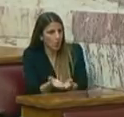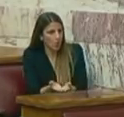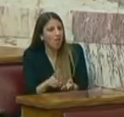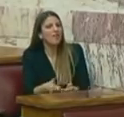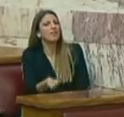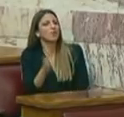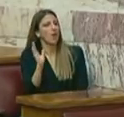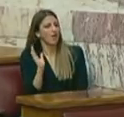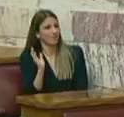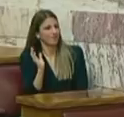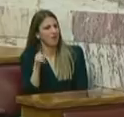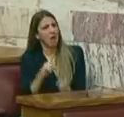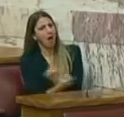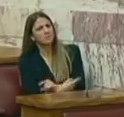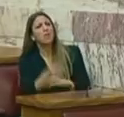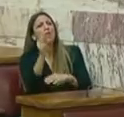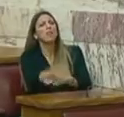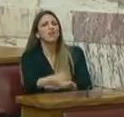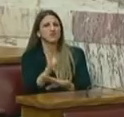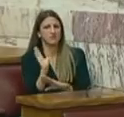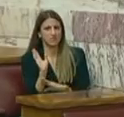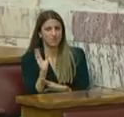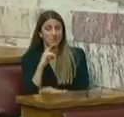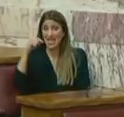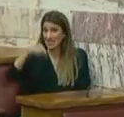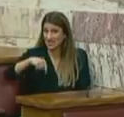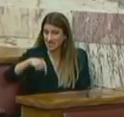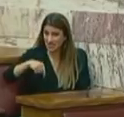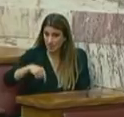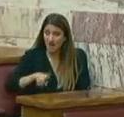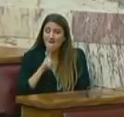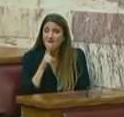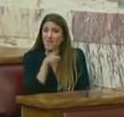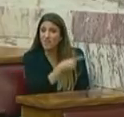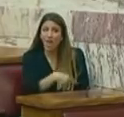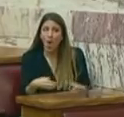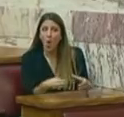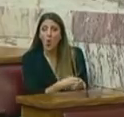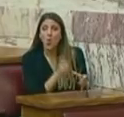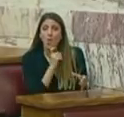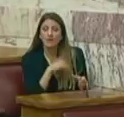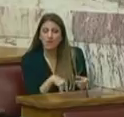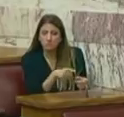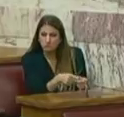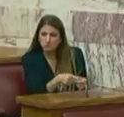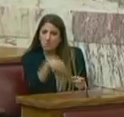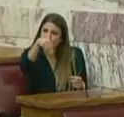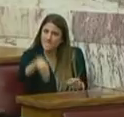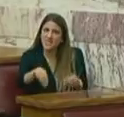Με ποιο τρόπο? Σήμερα οι ίδιοι έρχονται στο